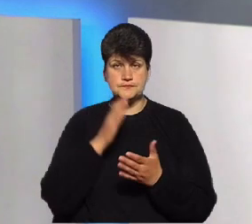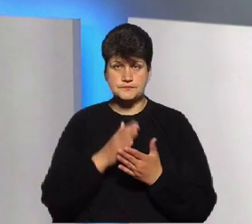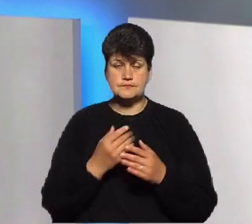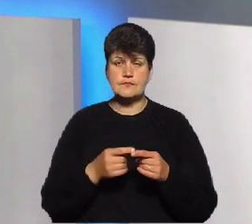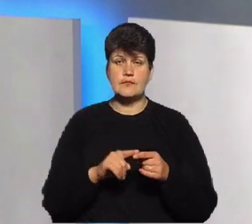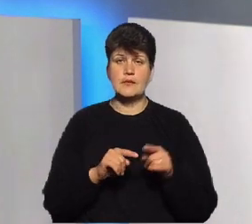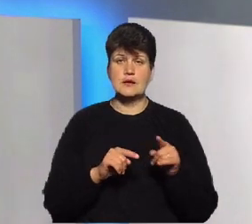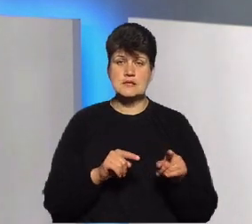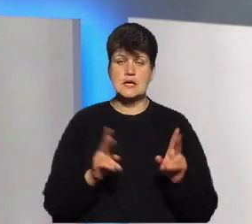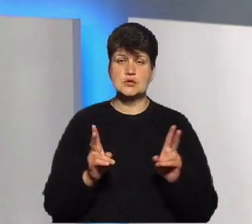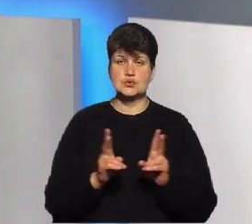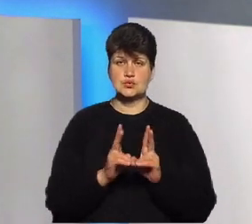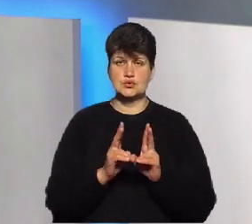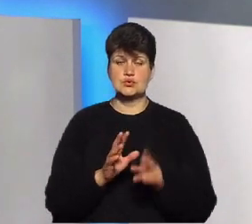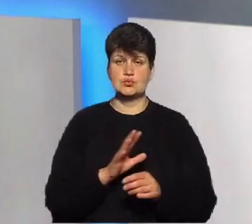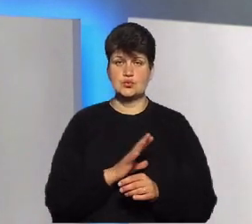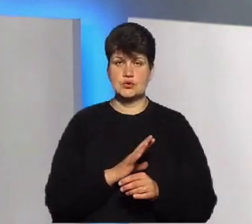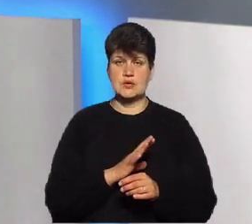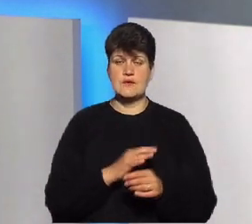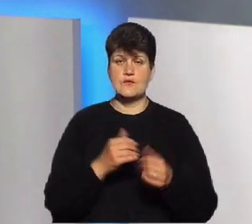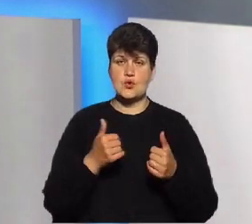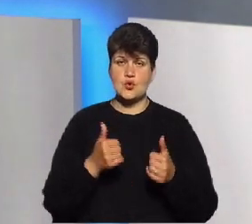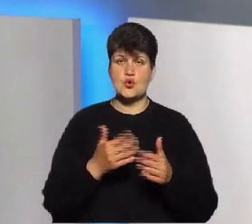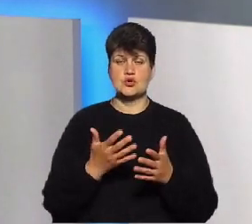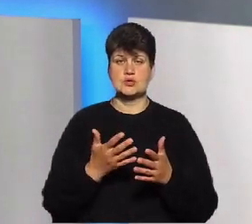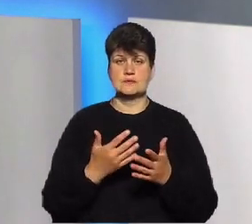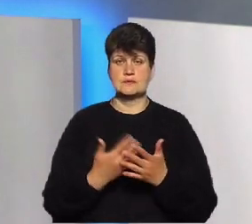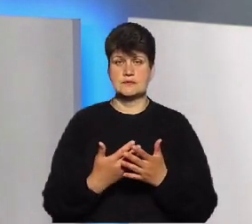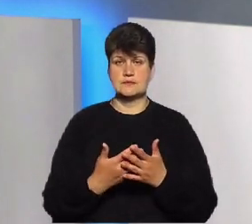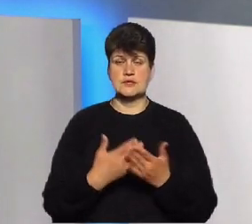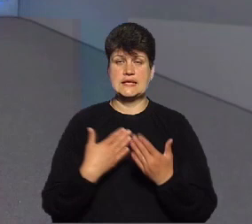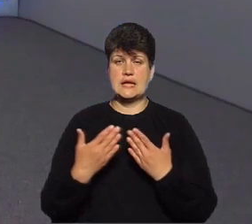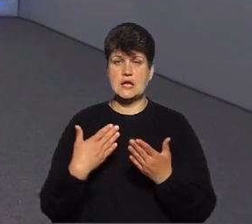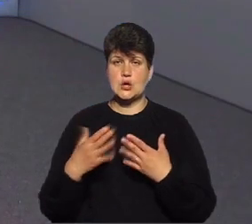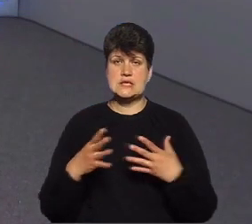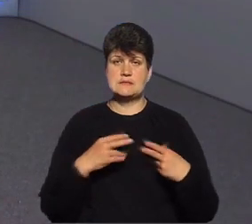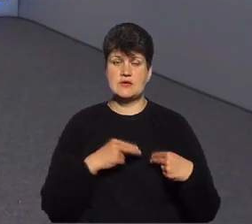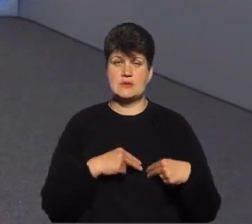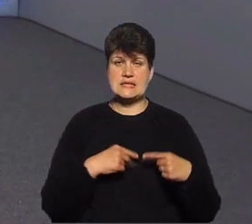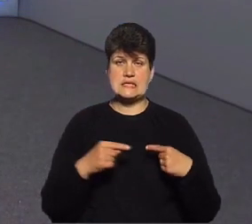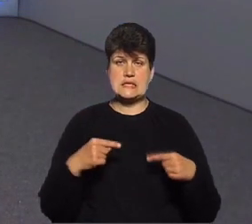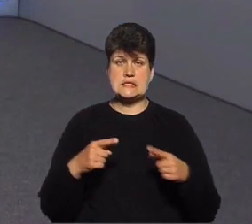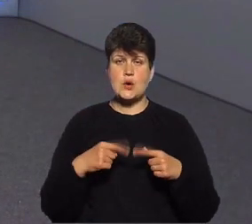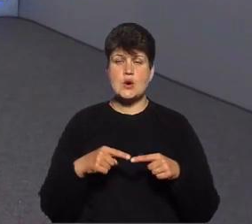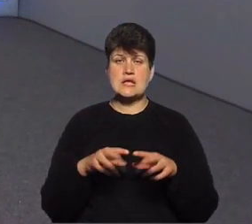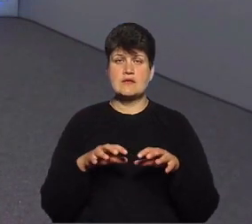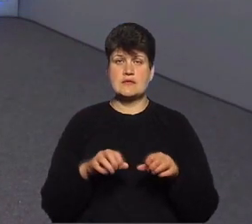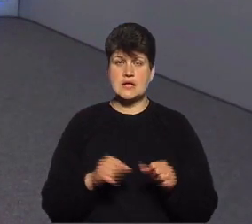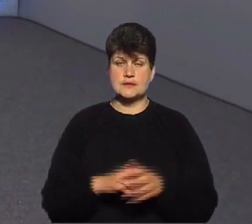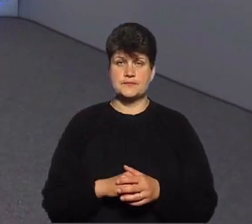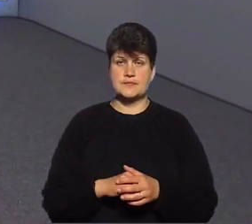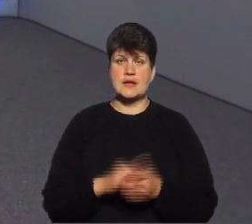ця зустріч була такий хороший жест діалогу, співпраці різних органів влади. Про співпрацю. Мав бути підписаний